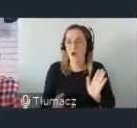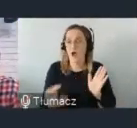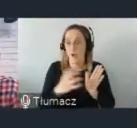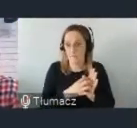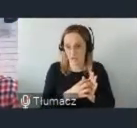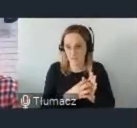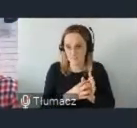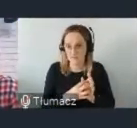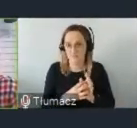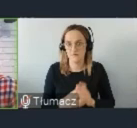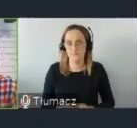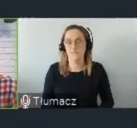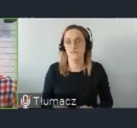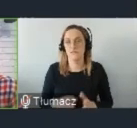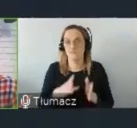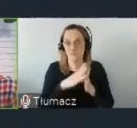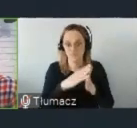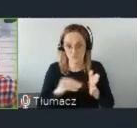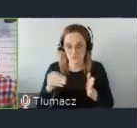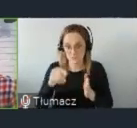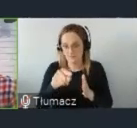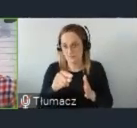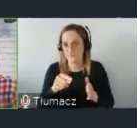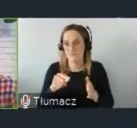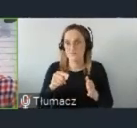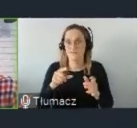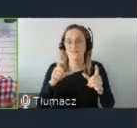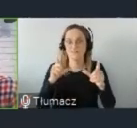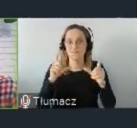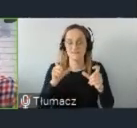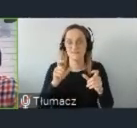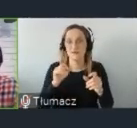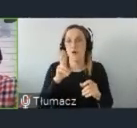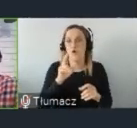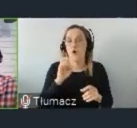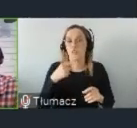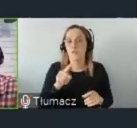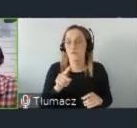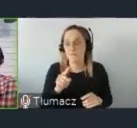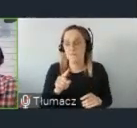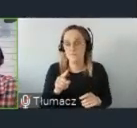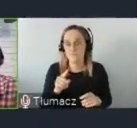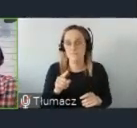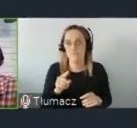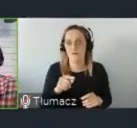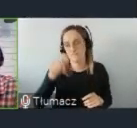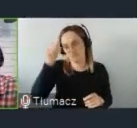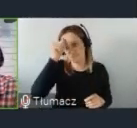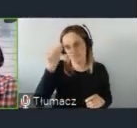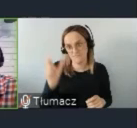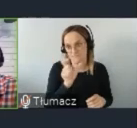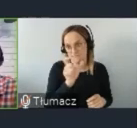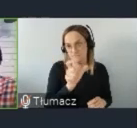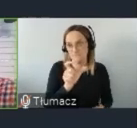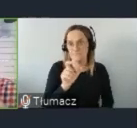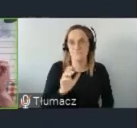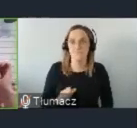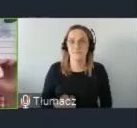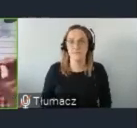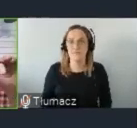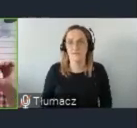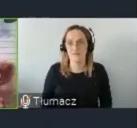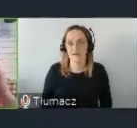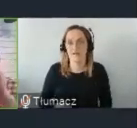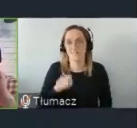aplikację, skanuje to zdjęcie, ale wybiera jako kod wyraz, który tu mu wpisujemy. I na